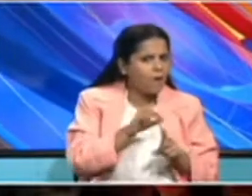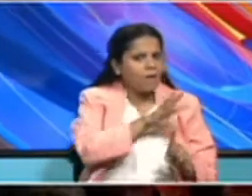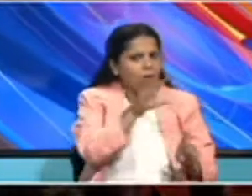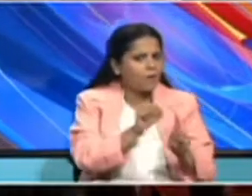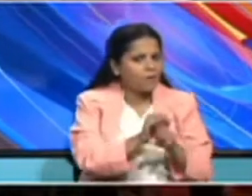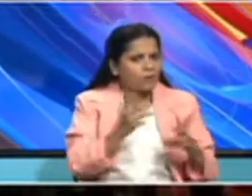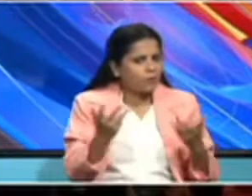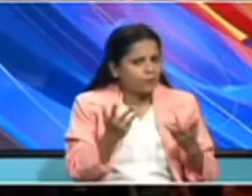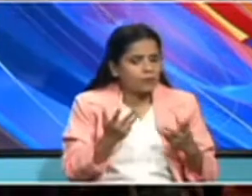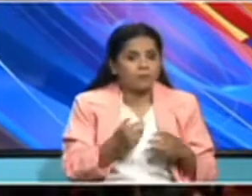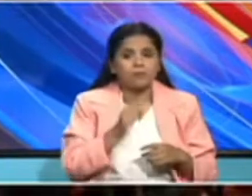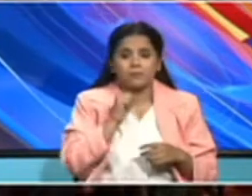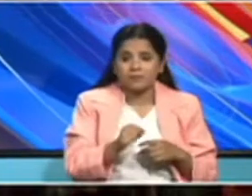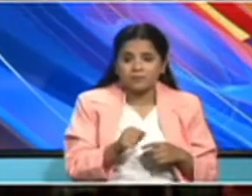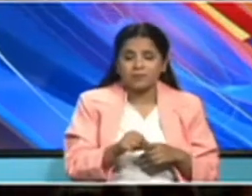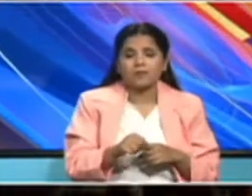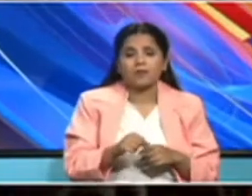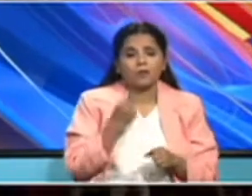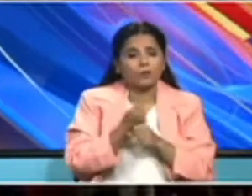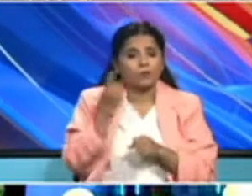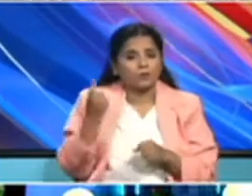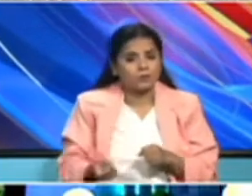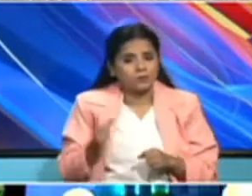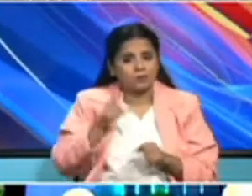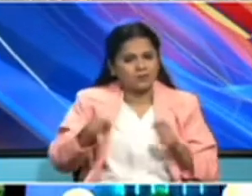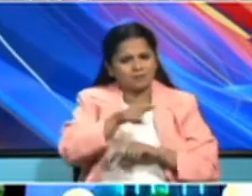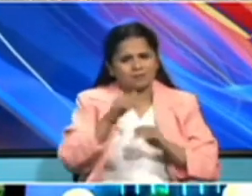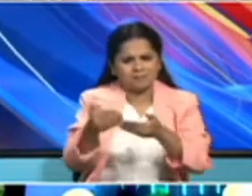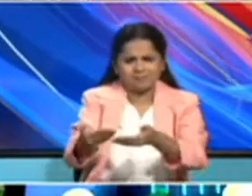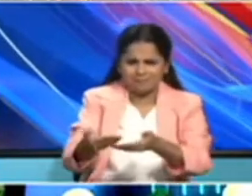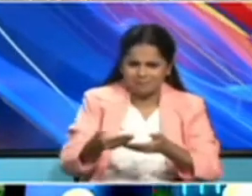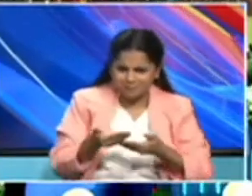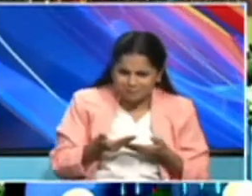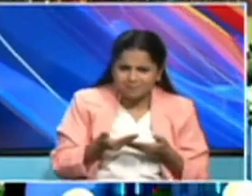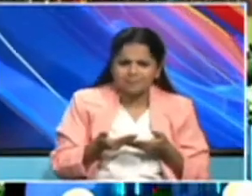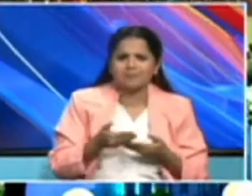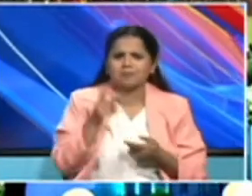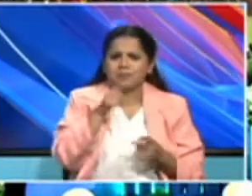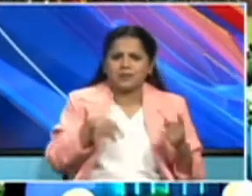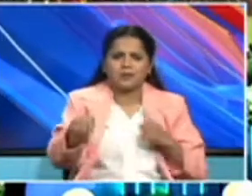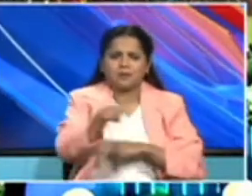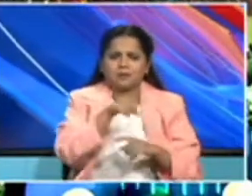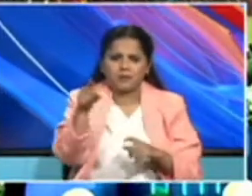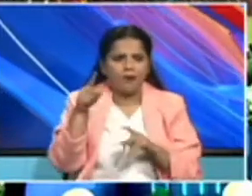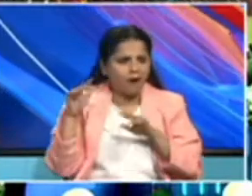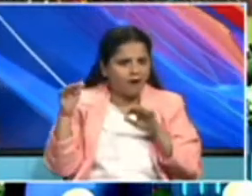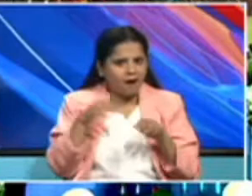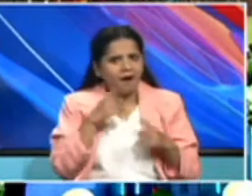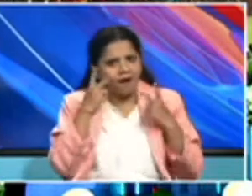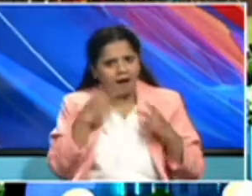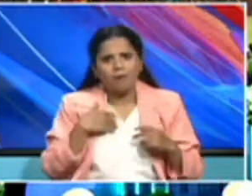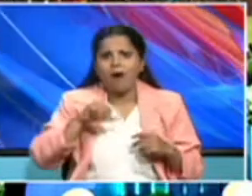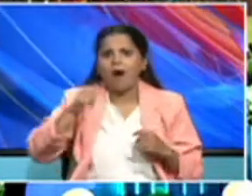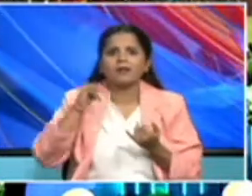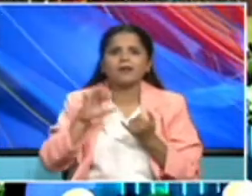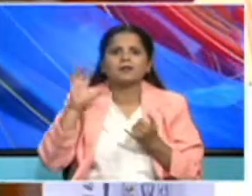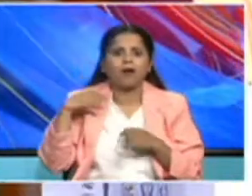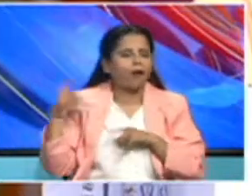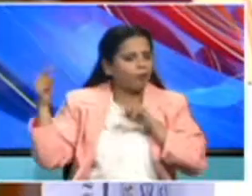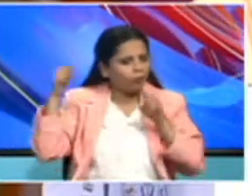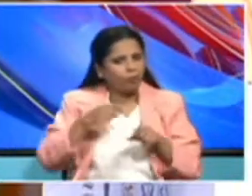गुजरात के लोग आपकी मेहमान नवाजी में, आपके स्वागत